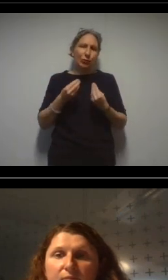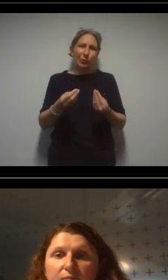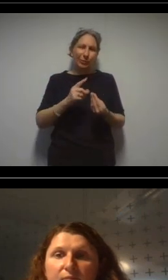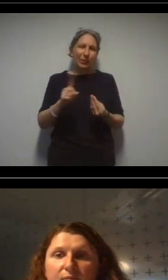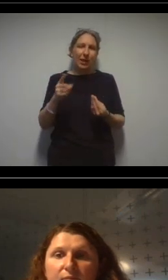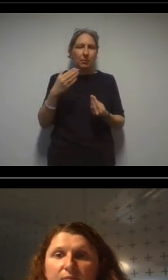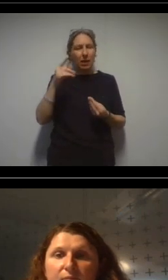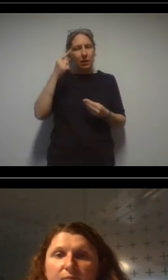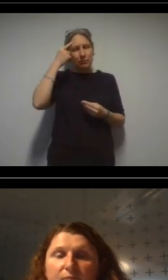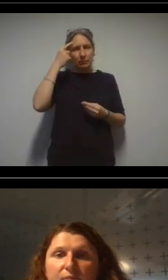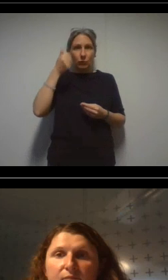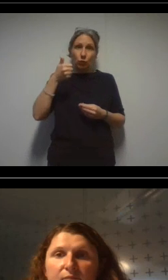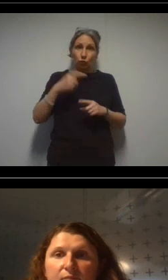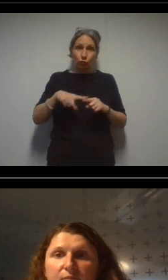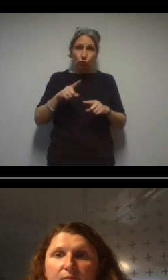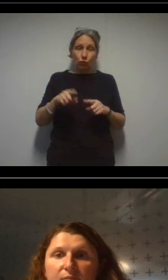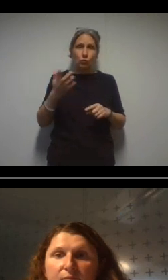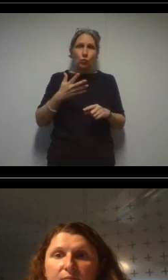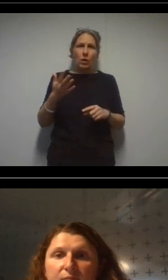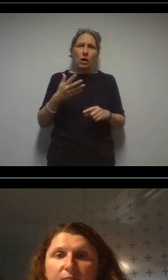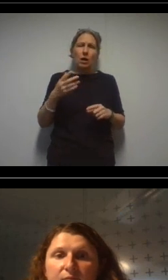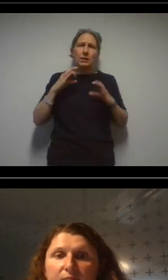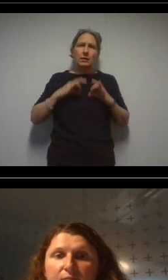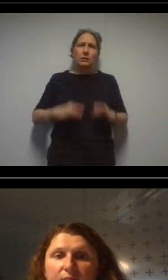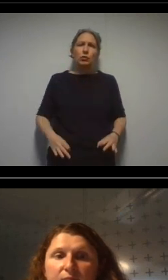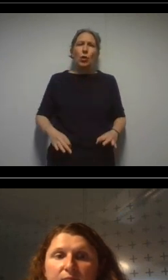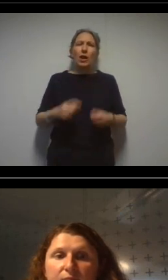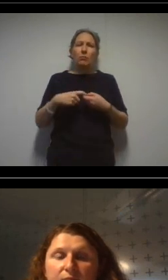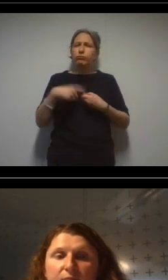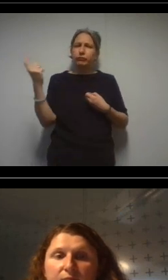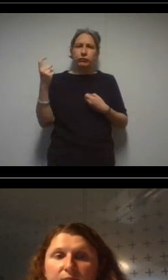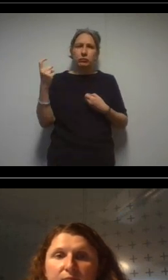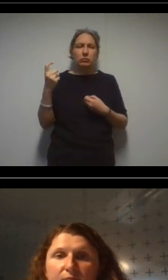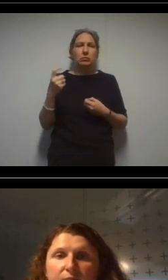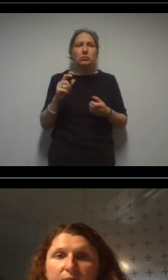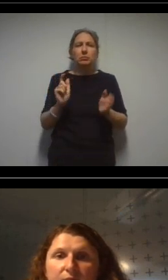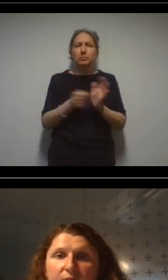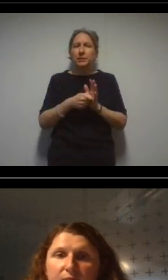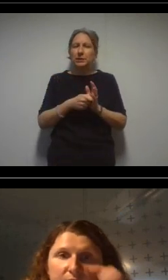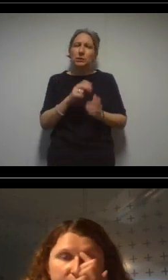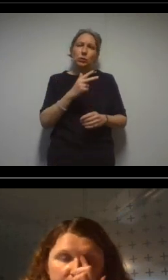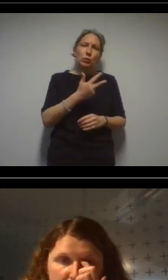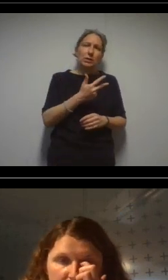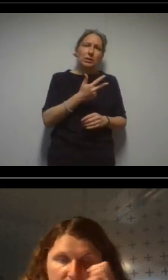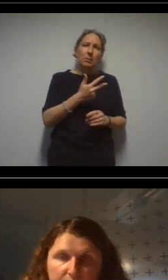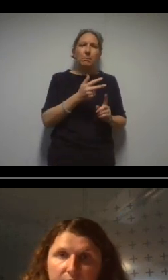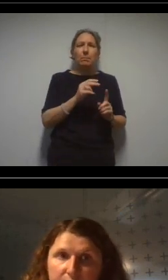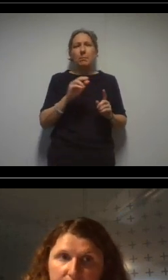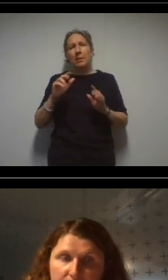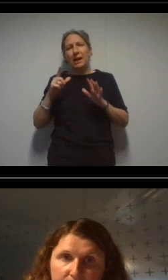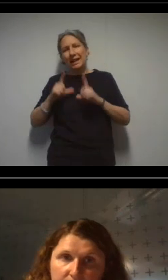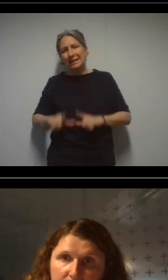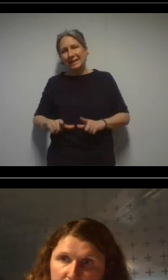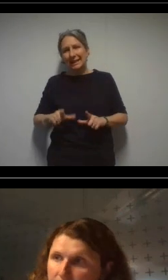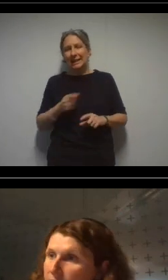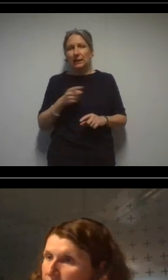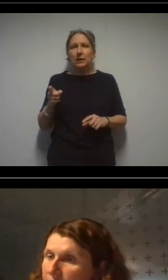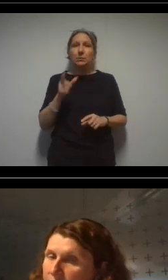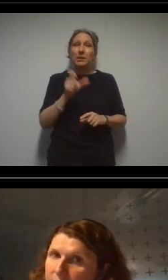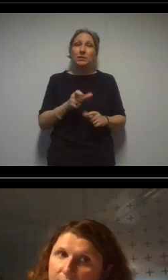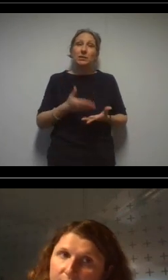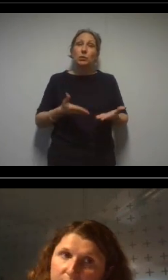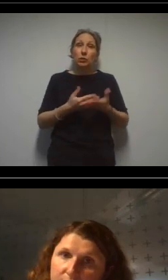un élément, c'est qu'il y a un gros décrochage scolaire entre la troisième et le lycée pour les jeunes en situation de handicap, plus important que pour les jeunes qui n'ont pas de